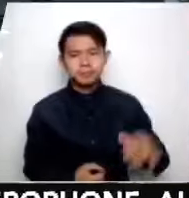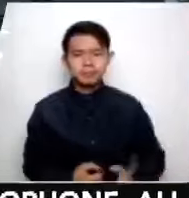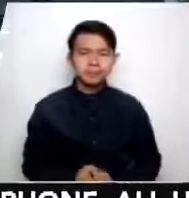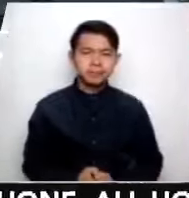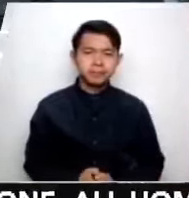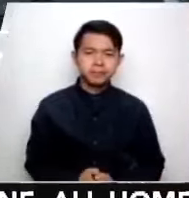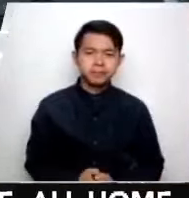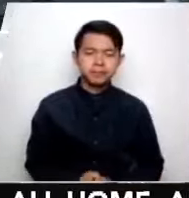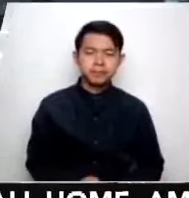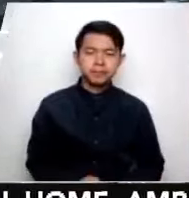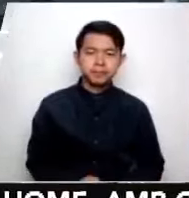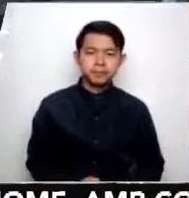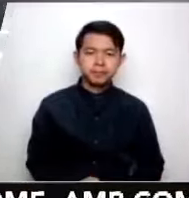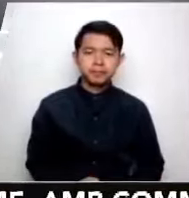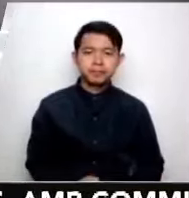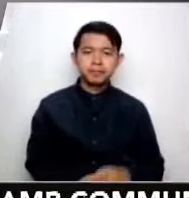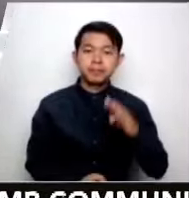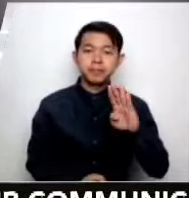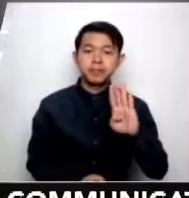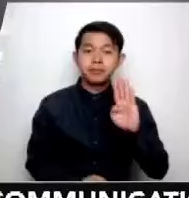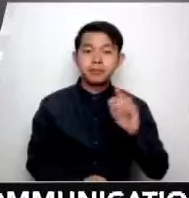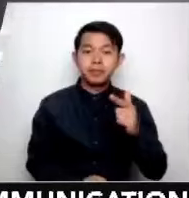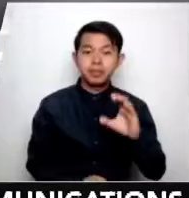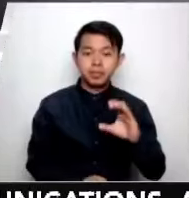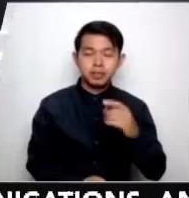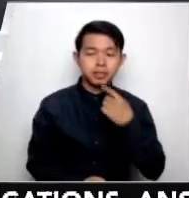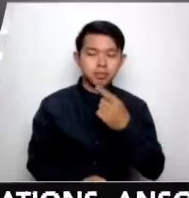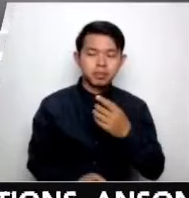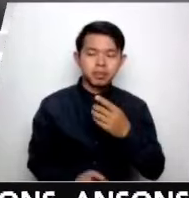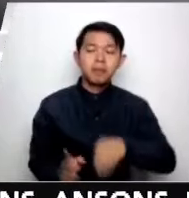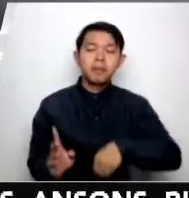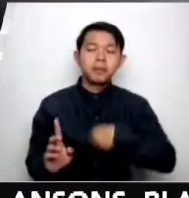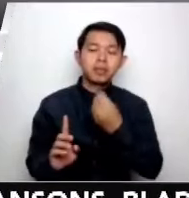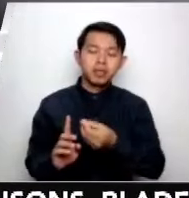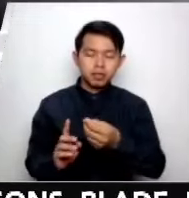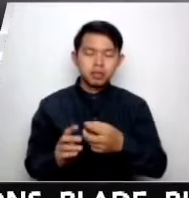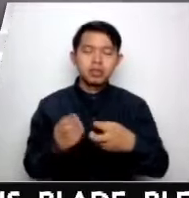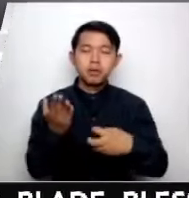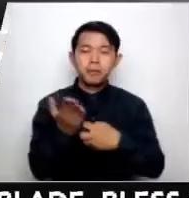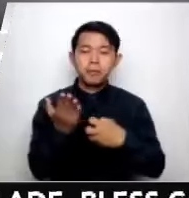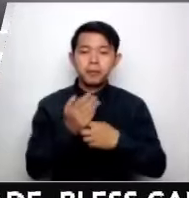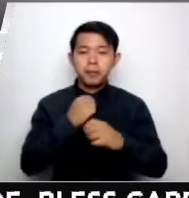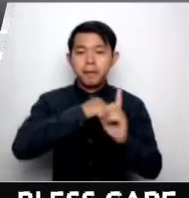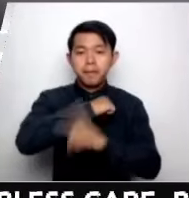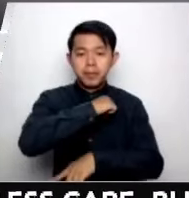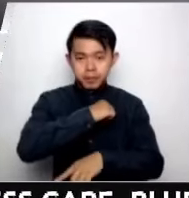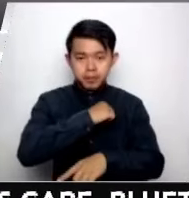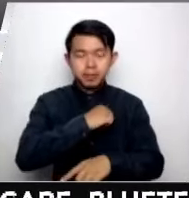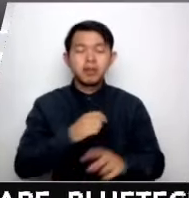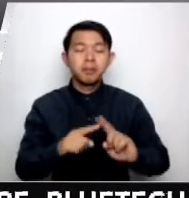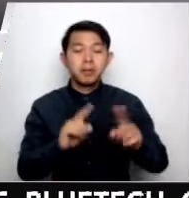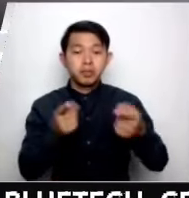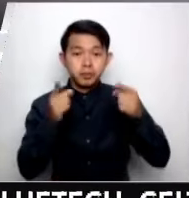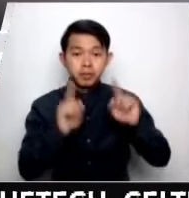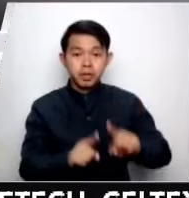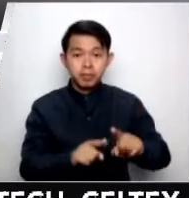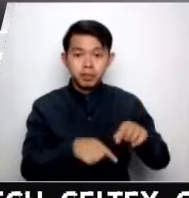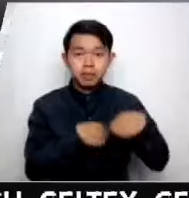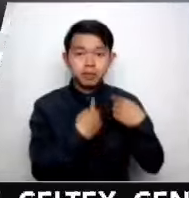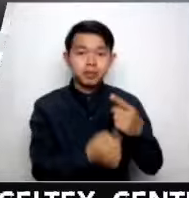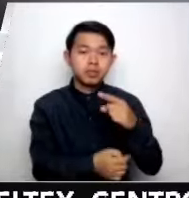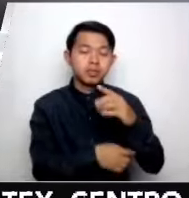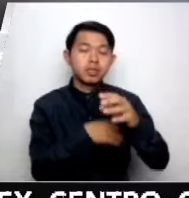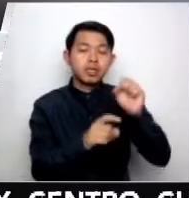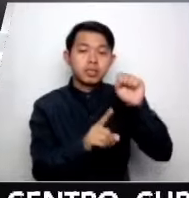violation ticket ang driver September 23 paw nangyari ang insidenteng nakunan mula sa 28 Street hanggang sa